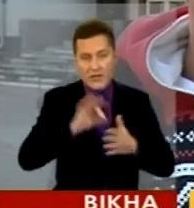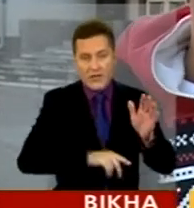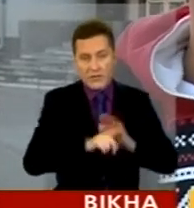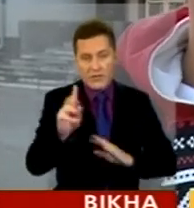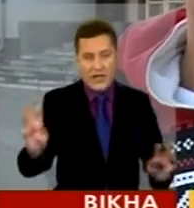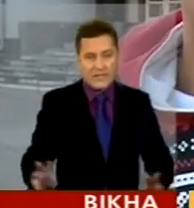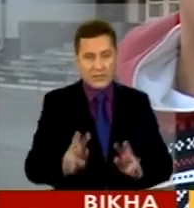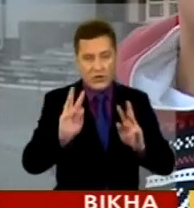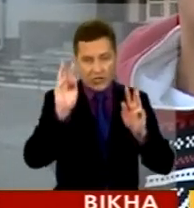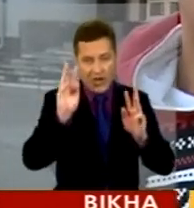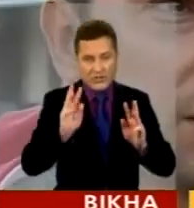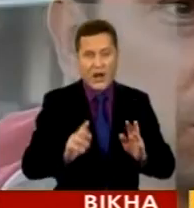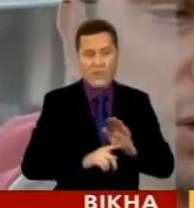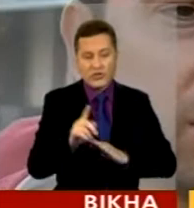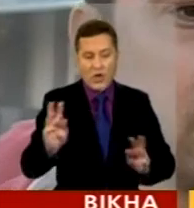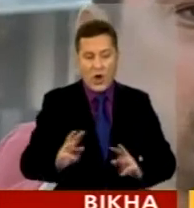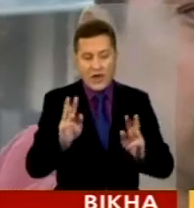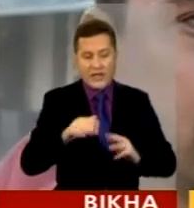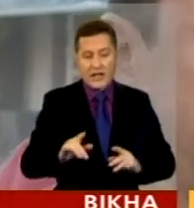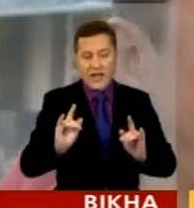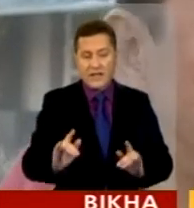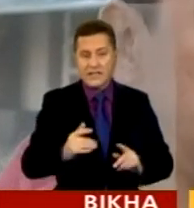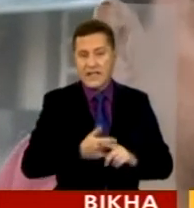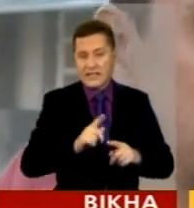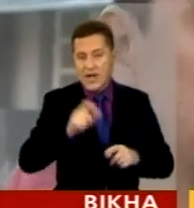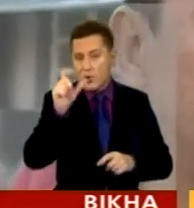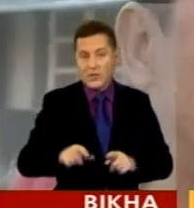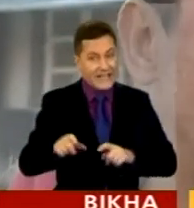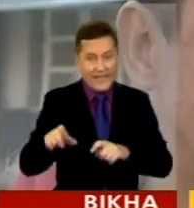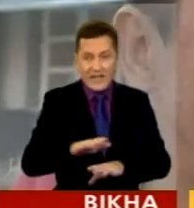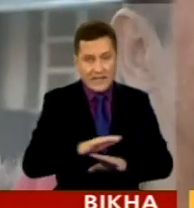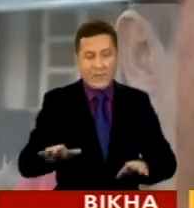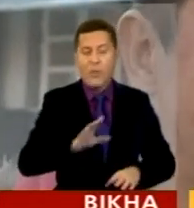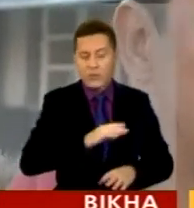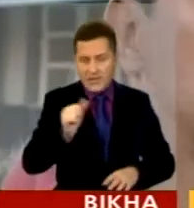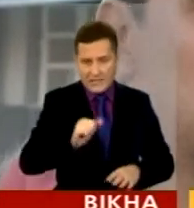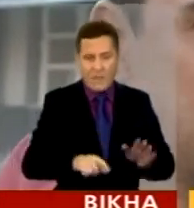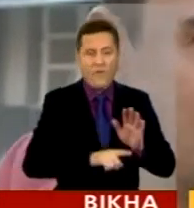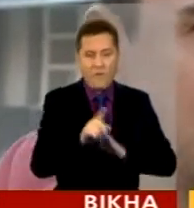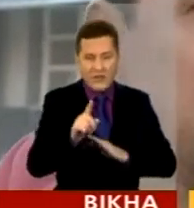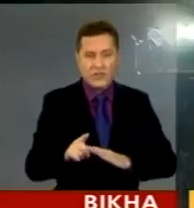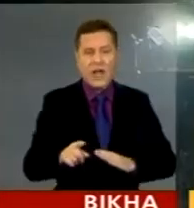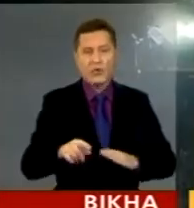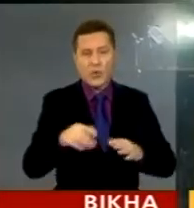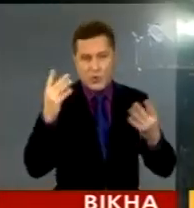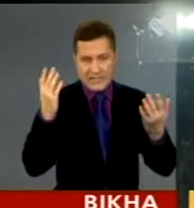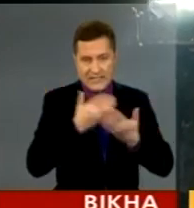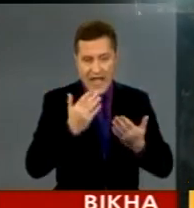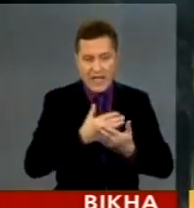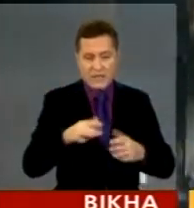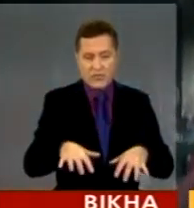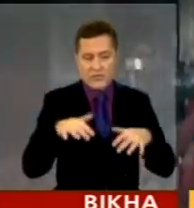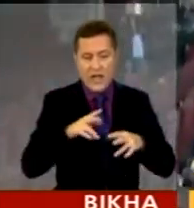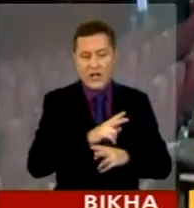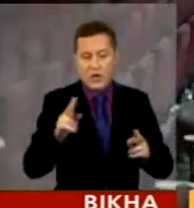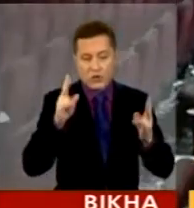пожежа, почало горіти крісло. Ця людина не забігла в кінотеатр, це людина, яка була саме у початку сеансу в залі. Ніхто з